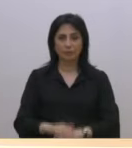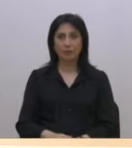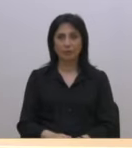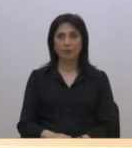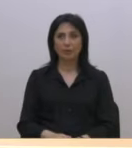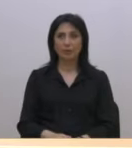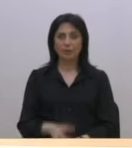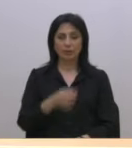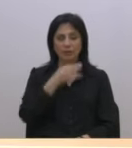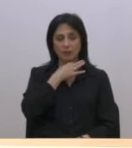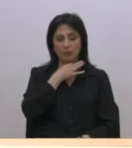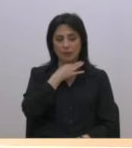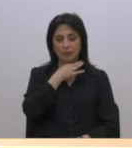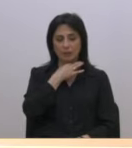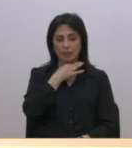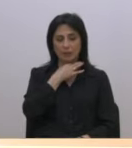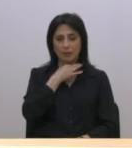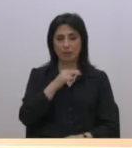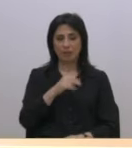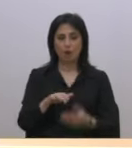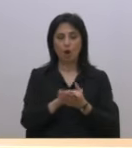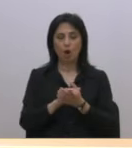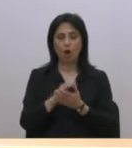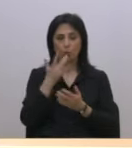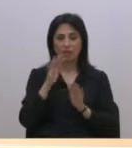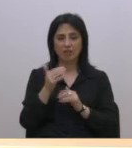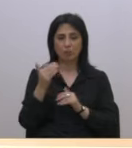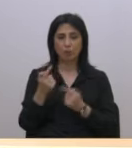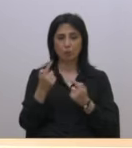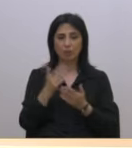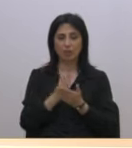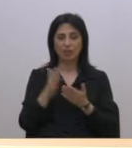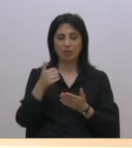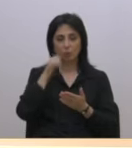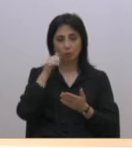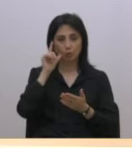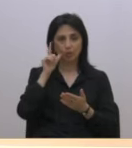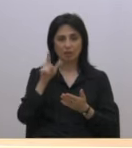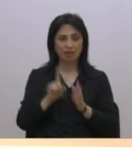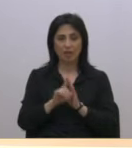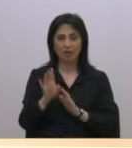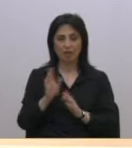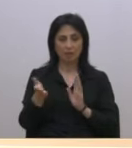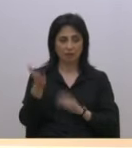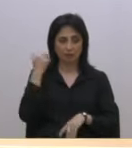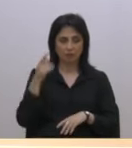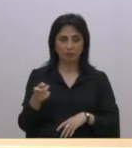ეს კრიზისი კოლექტიური ნაცმოძრაობის უდიდეს ნაწილს გუშინ და გუშინ წინ არ დაწყებია.